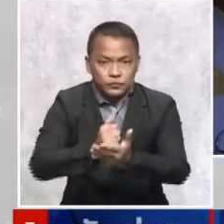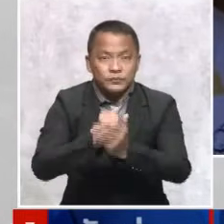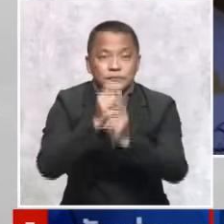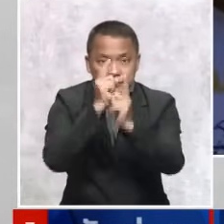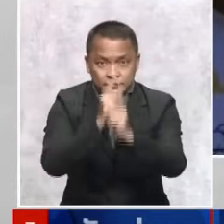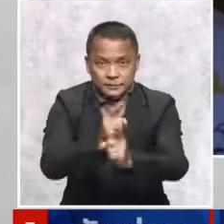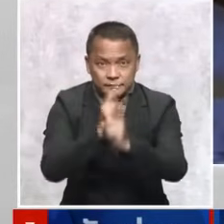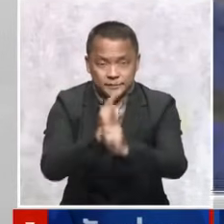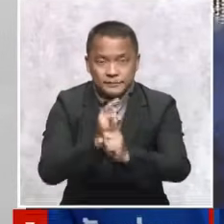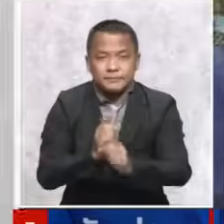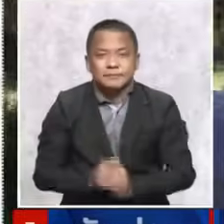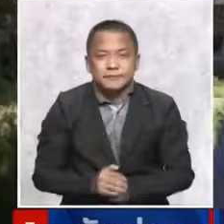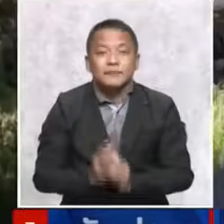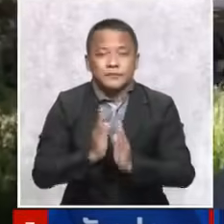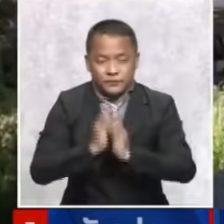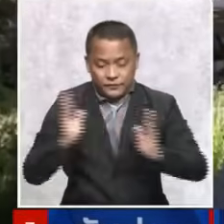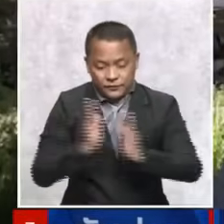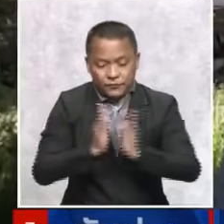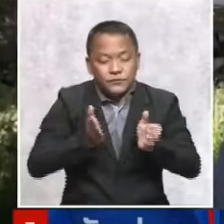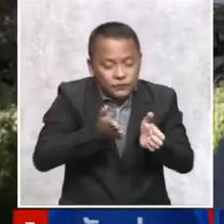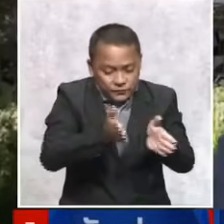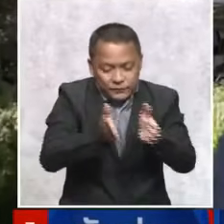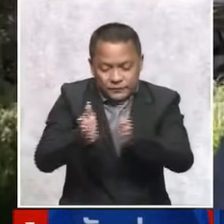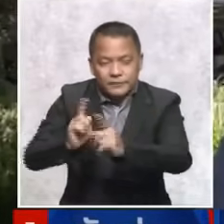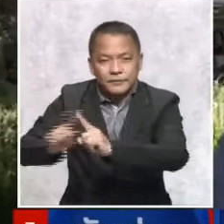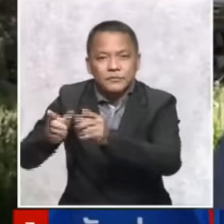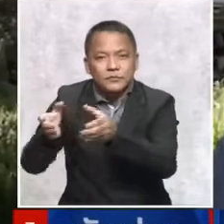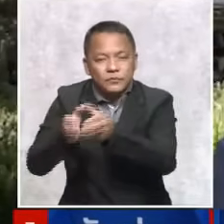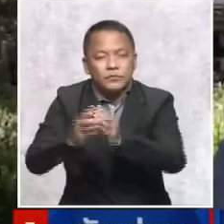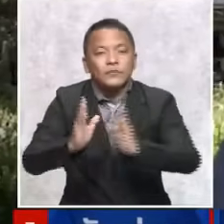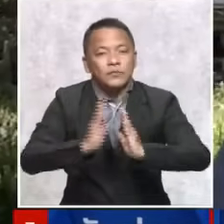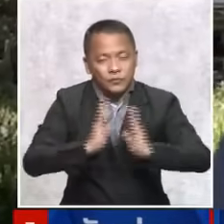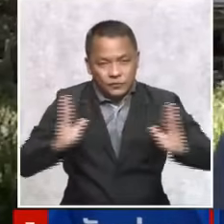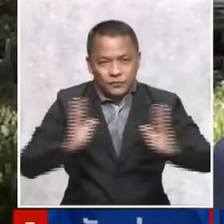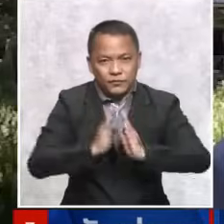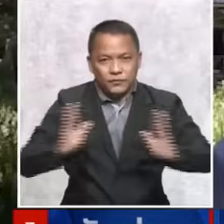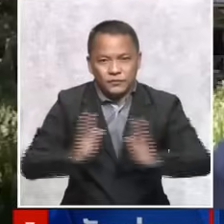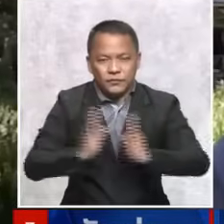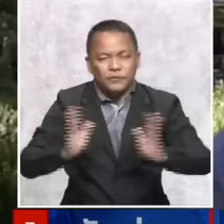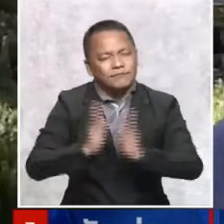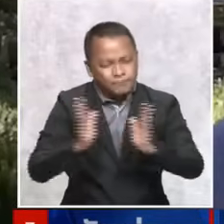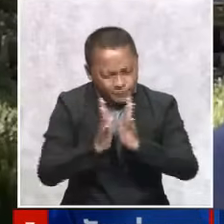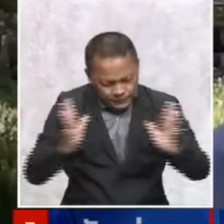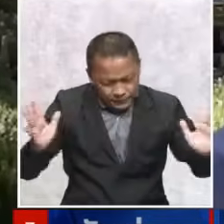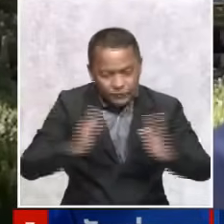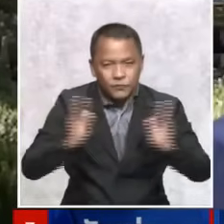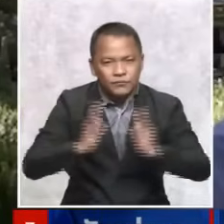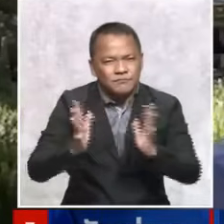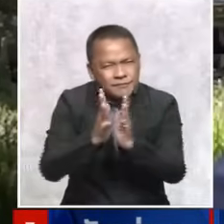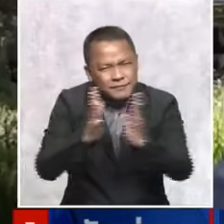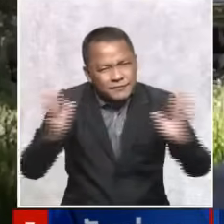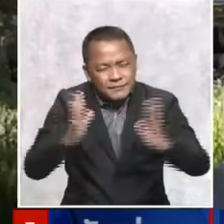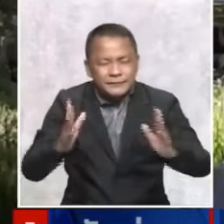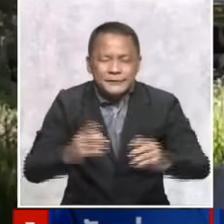ตามให้ค่ะขอบคุณทุกหน่วยงานค่ะขอบคุณเลยขอบคุณหลายๆเลยไหมคะขอบคุ